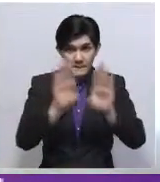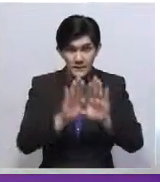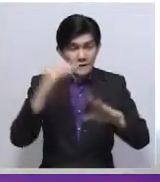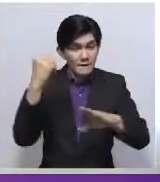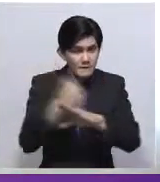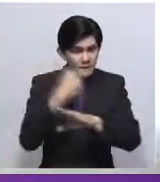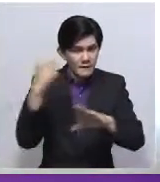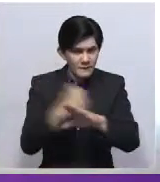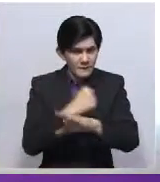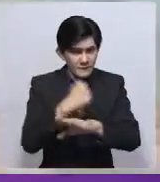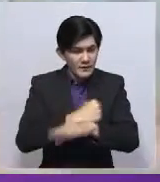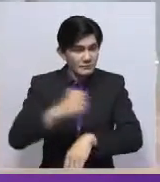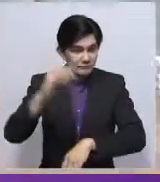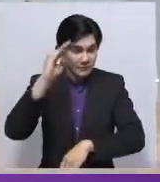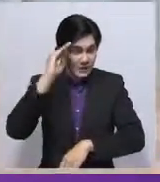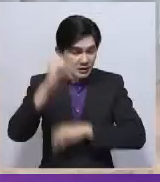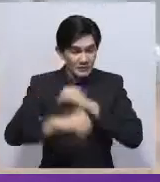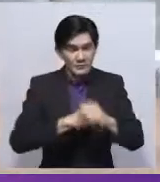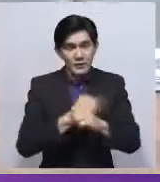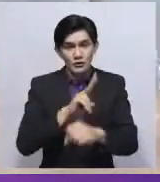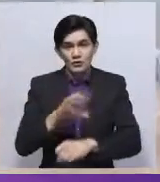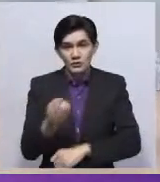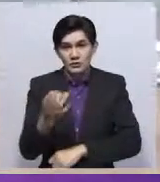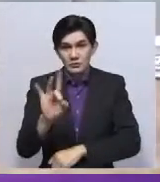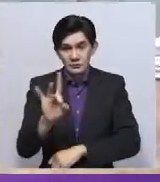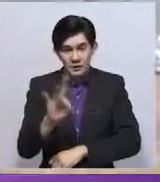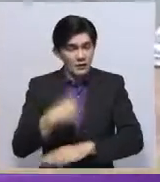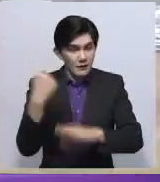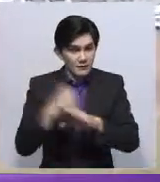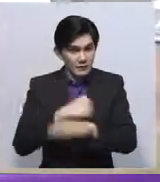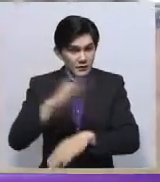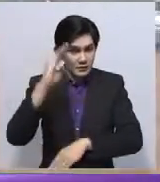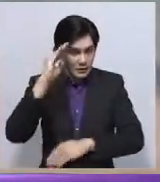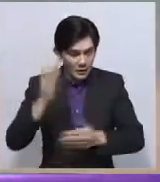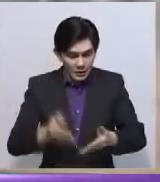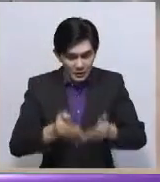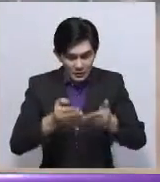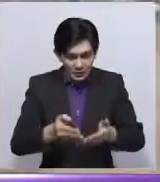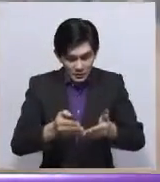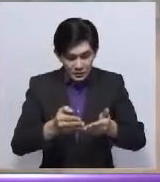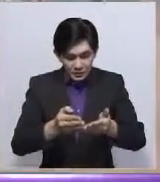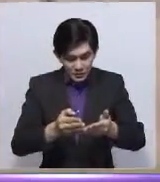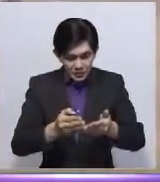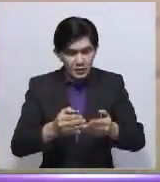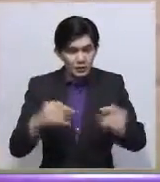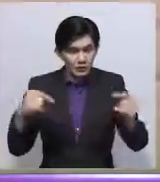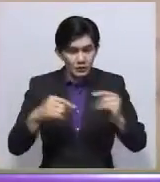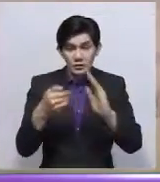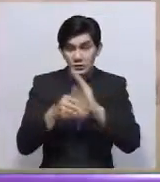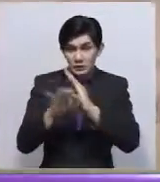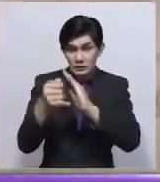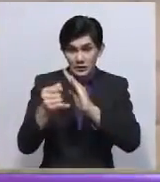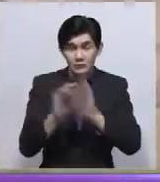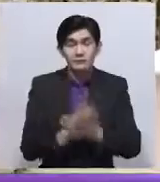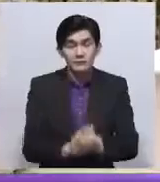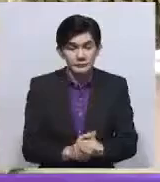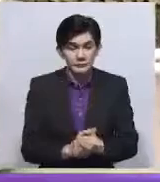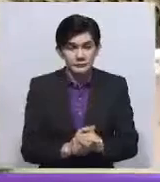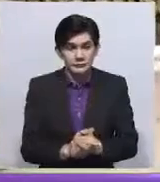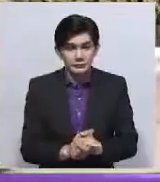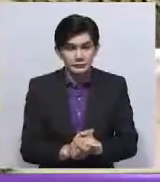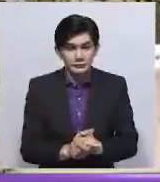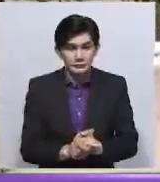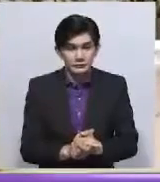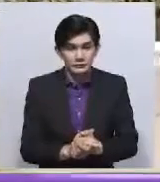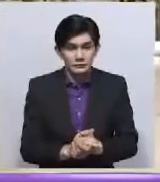นะคะฝึกคร็อปเปอร์โกล2018ณสนามฝึกกองทัพเรือหมายเลข16บ้านจันทเขมจังหวัดจันทบุรี